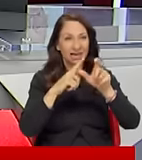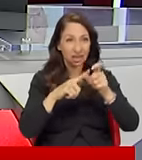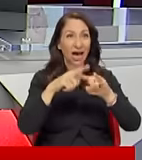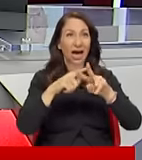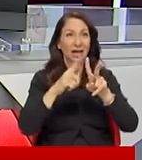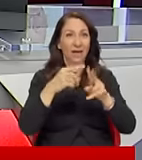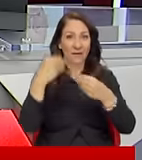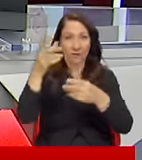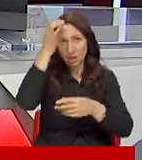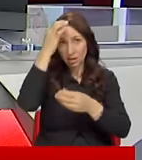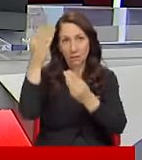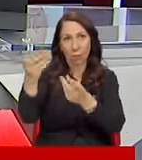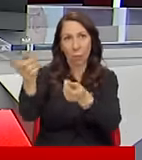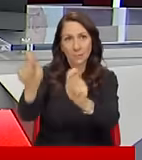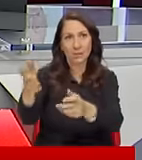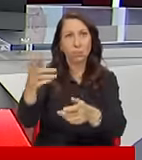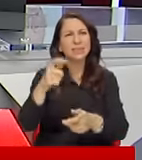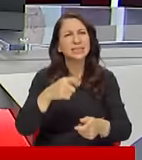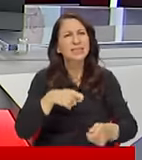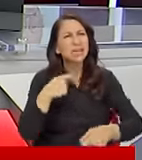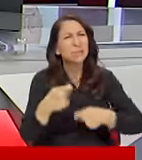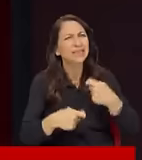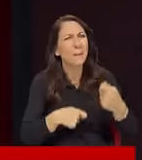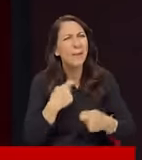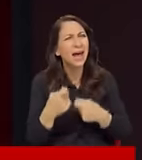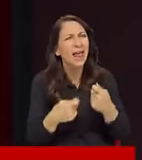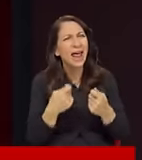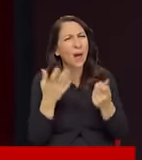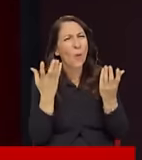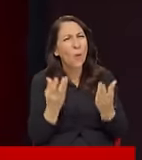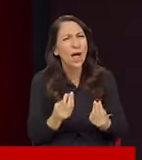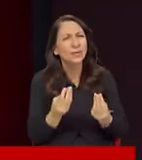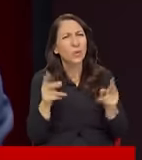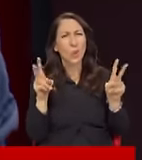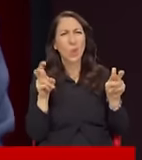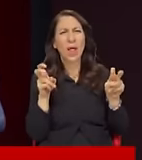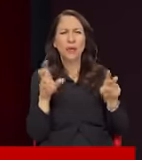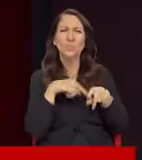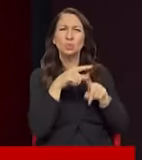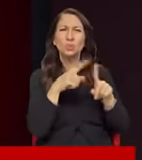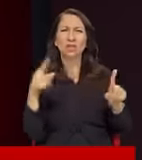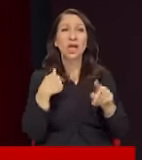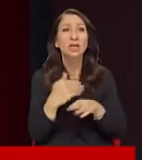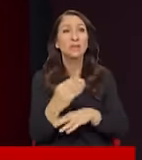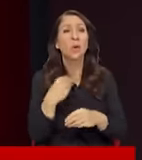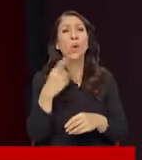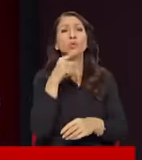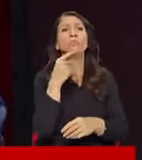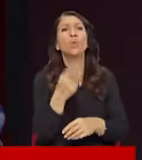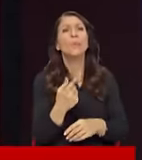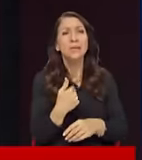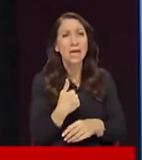Belediyesi'ni, o kullansın dedim. Böyle saçma sapan seviyelere taşıdıkları bir süreci bize yaşattılar. Ben onun için diyorum